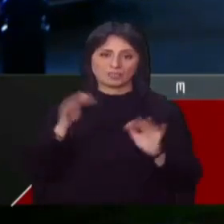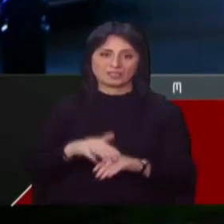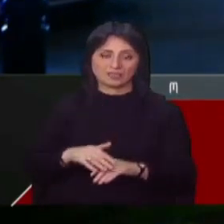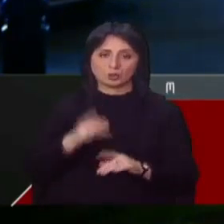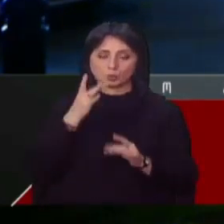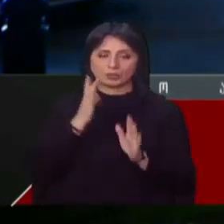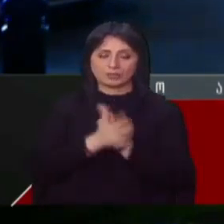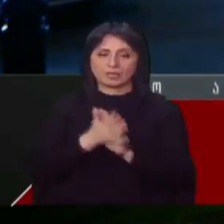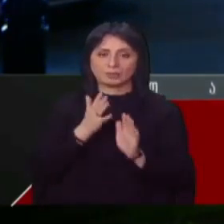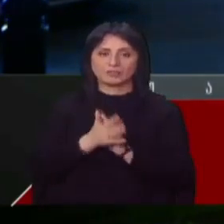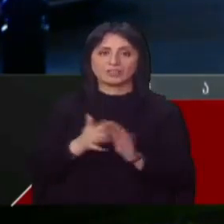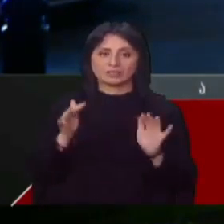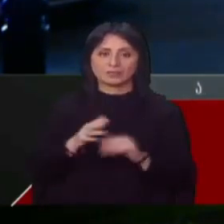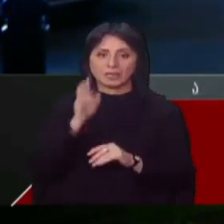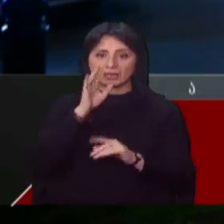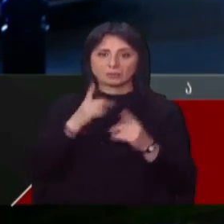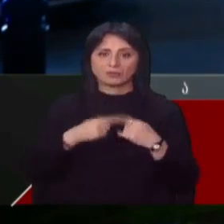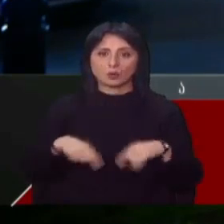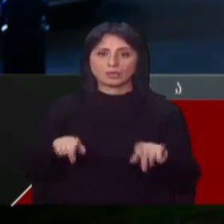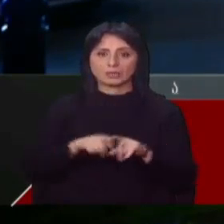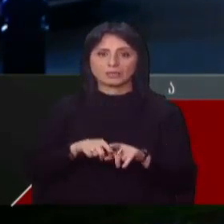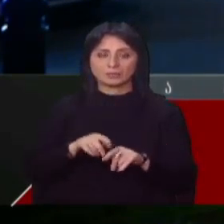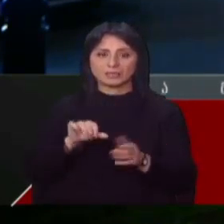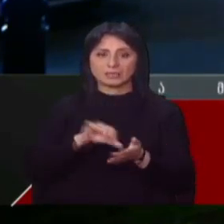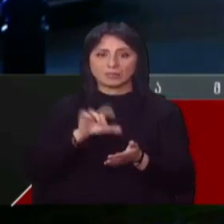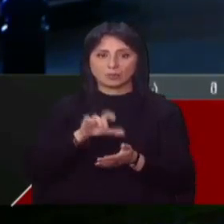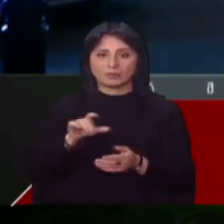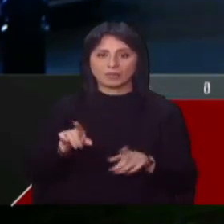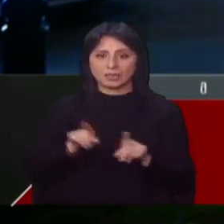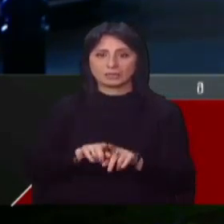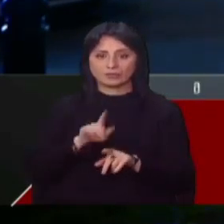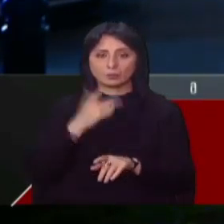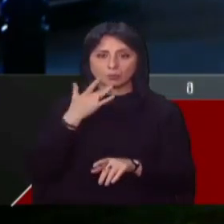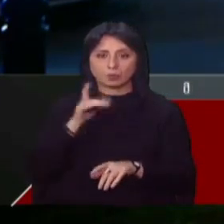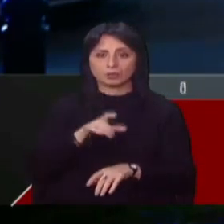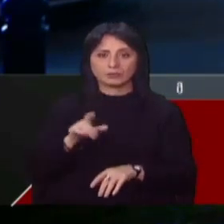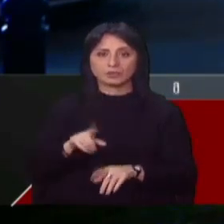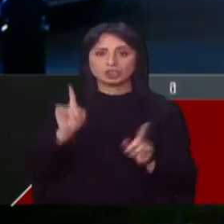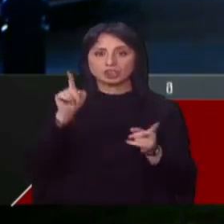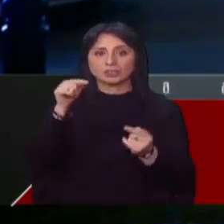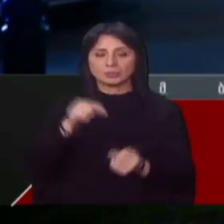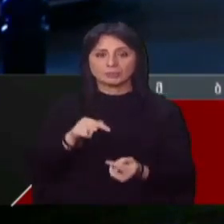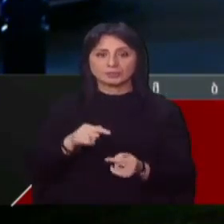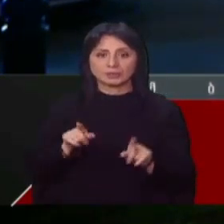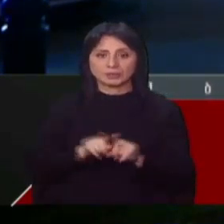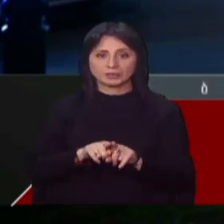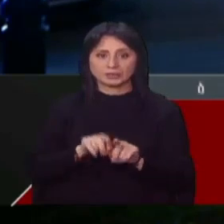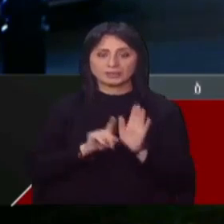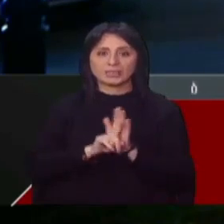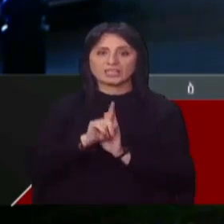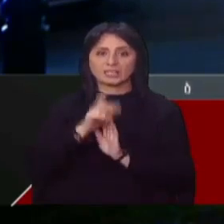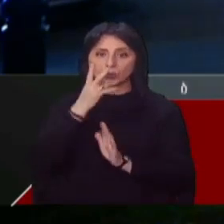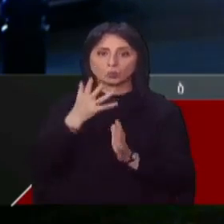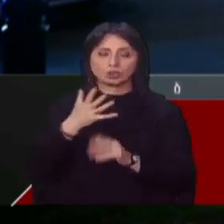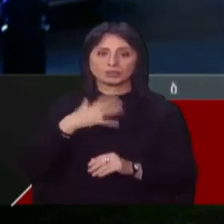დღეს რუსთაველის გამზირზე შეკრებილი არასამთავრობო ორგანიზაციების წარმომადგენლები და ასევე პოლიტიკოსები და შესაბამისად ასეთი დასაწყისი